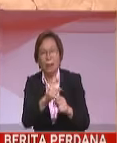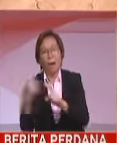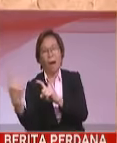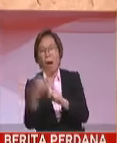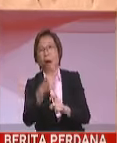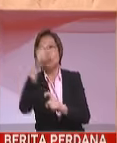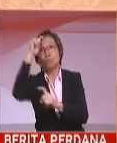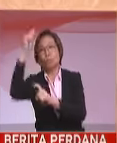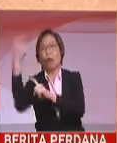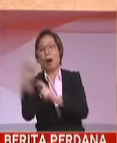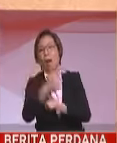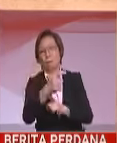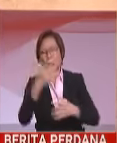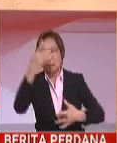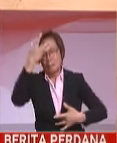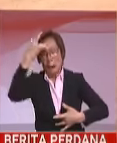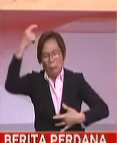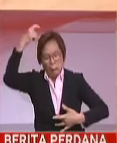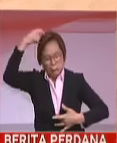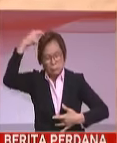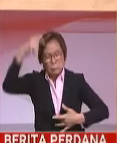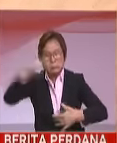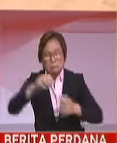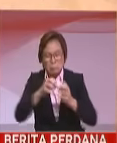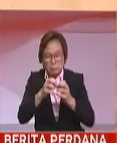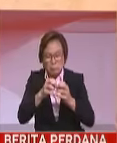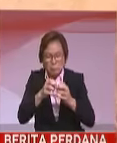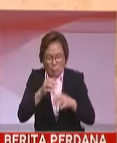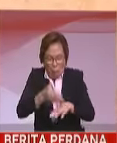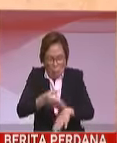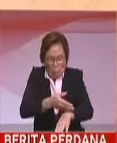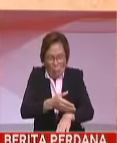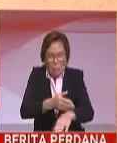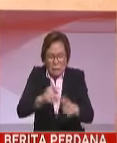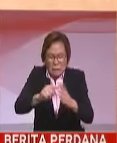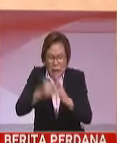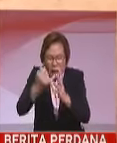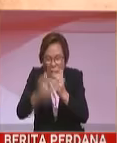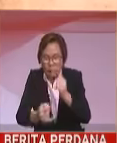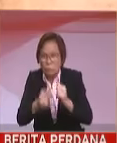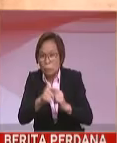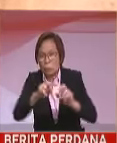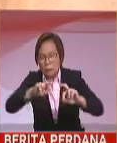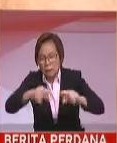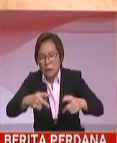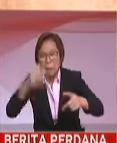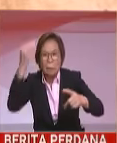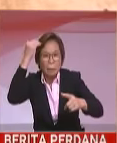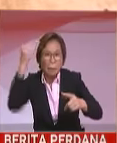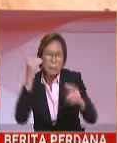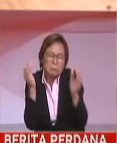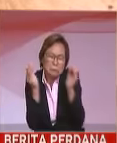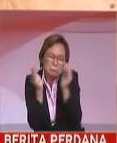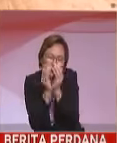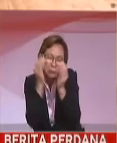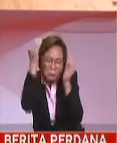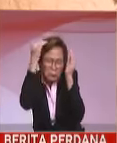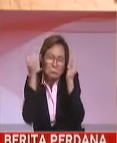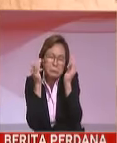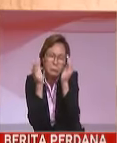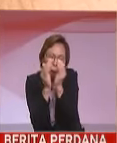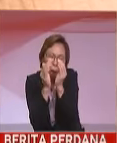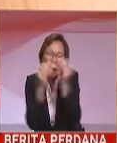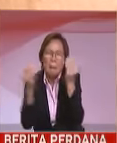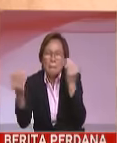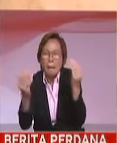anugerah. Eli mengalami penyakit otak tidak berkembang sejak lahir dan keadaan itu menyebabkan kepalanya bersaiz lebih kecil berbanding